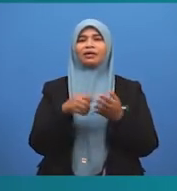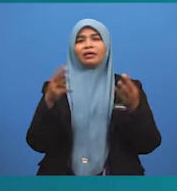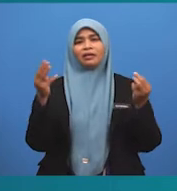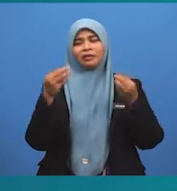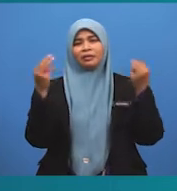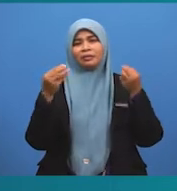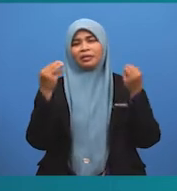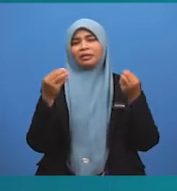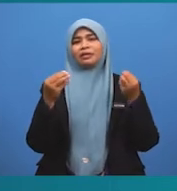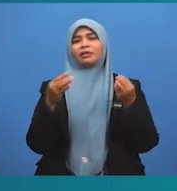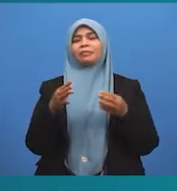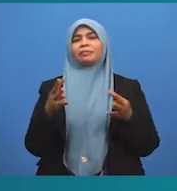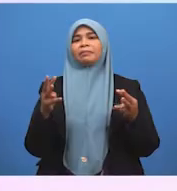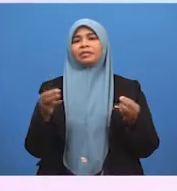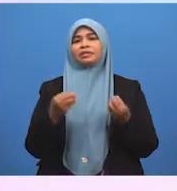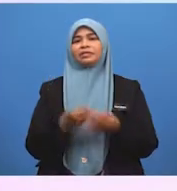kemeriahan suasana majlis.